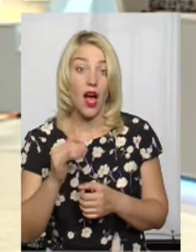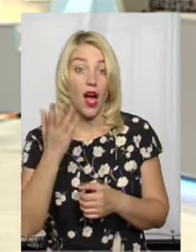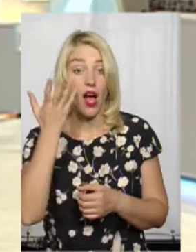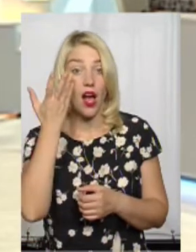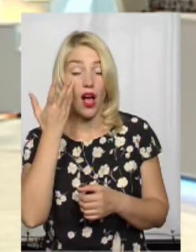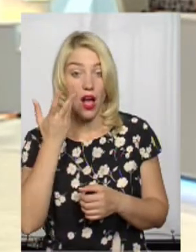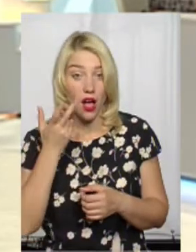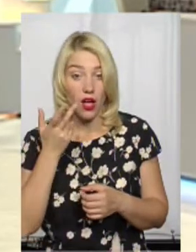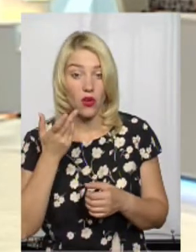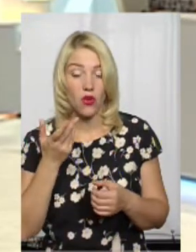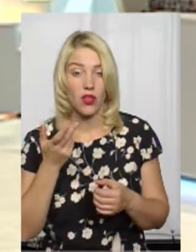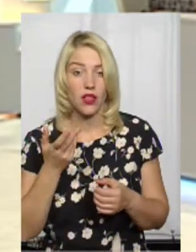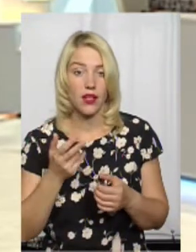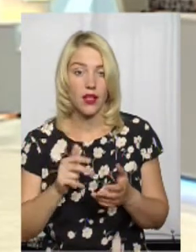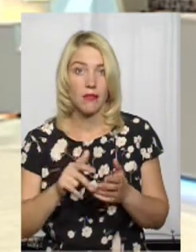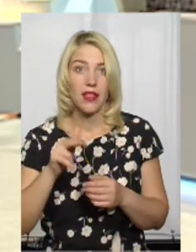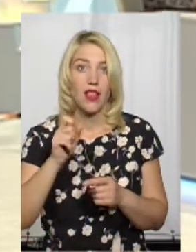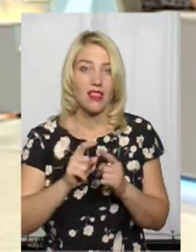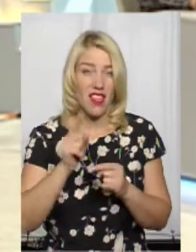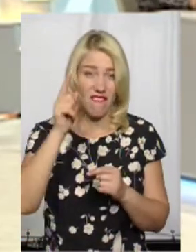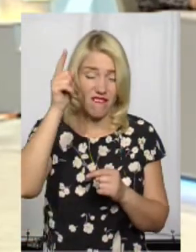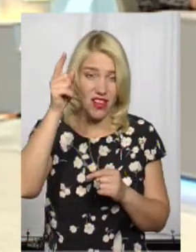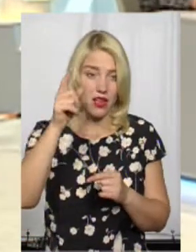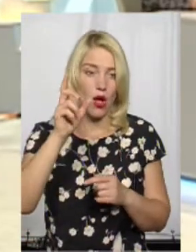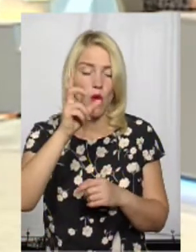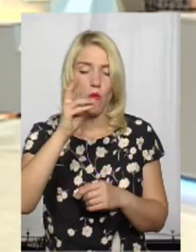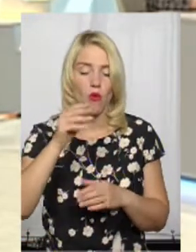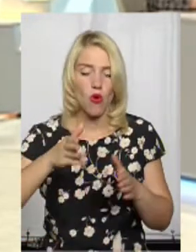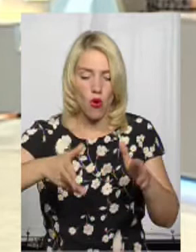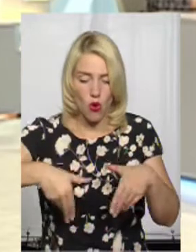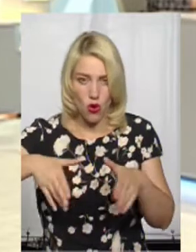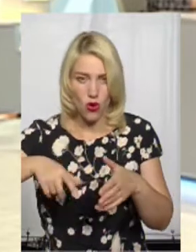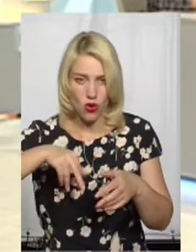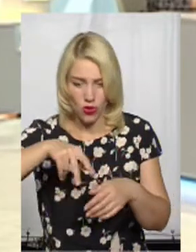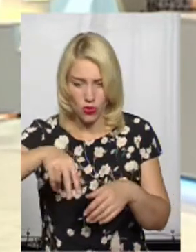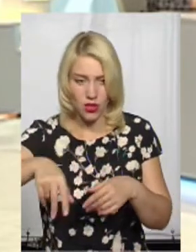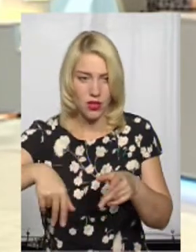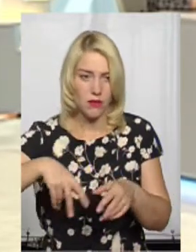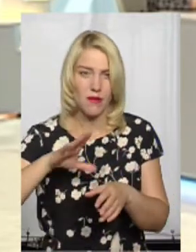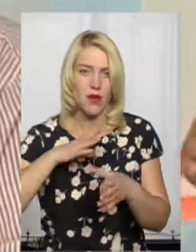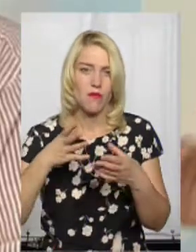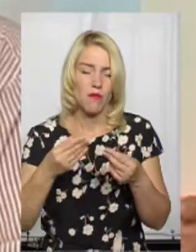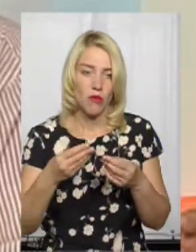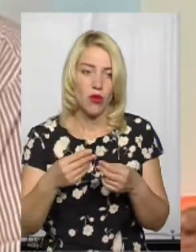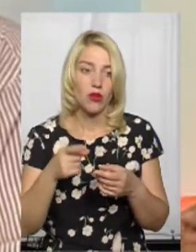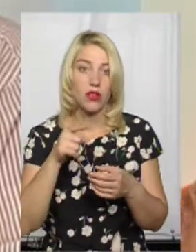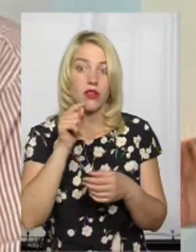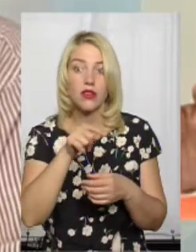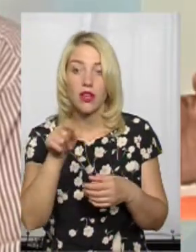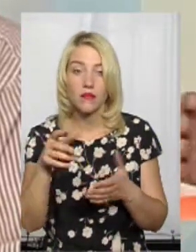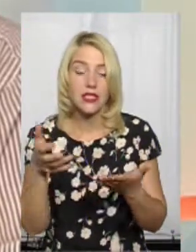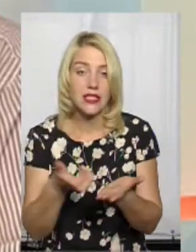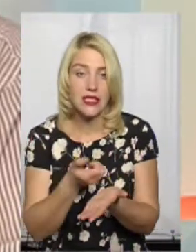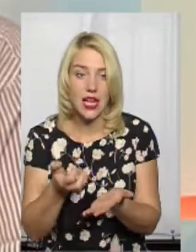коли піднялися наверх, пішли по людських городах, незважаючи, що було чуть-чуть мокро, то там знайшли